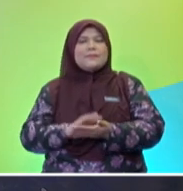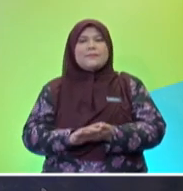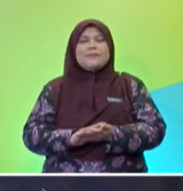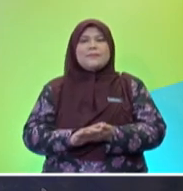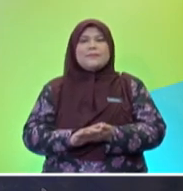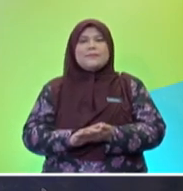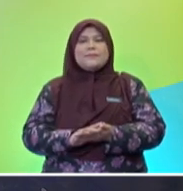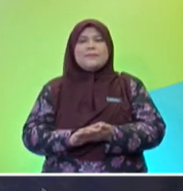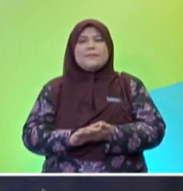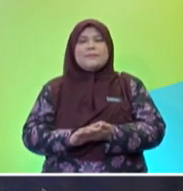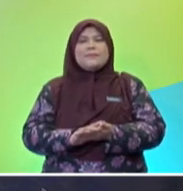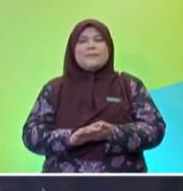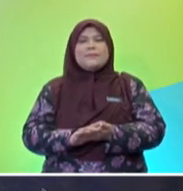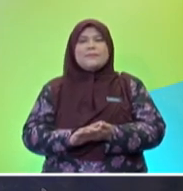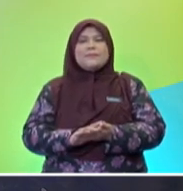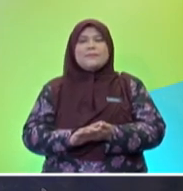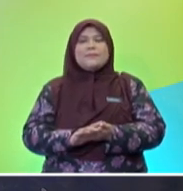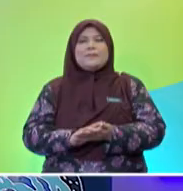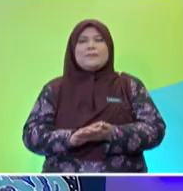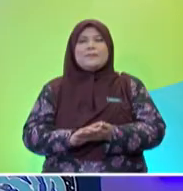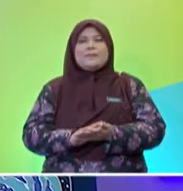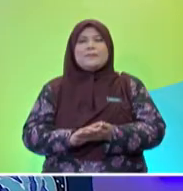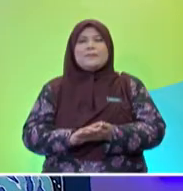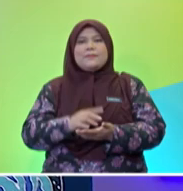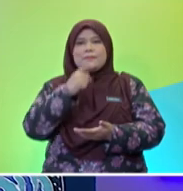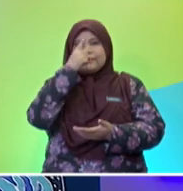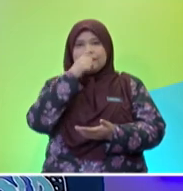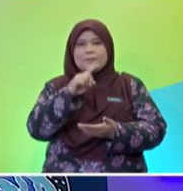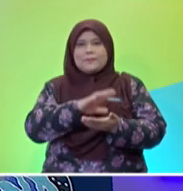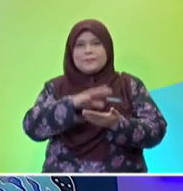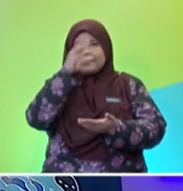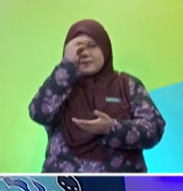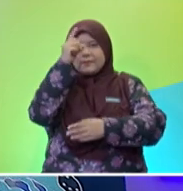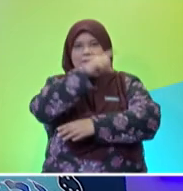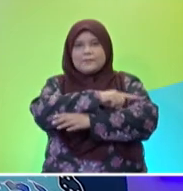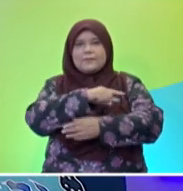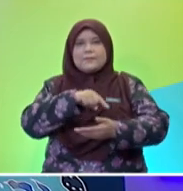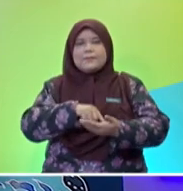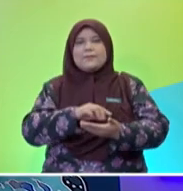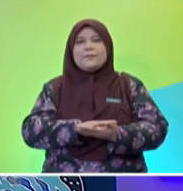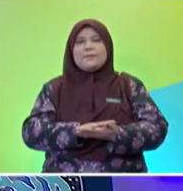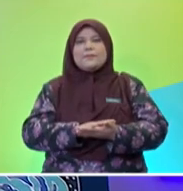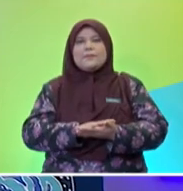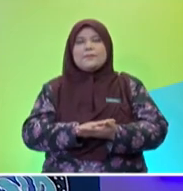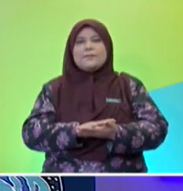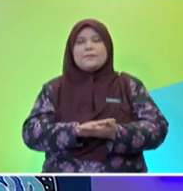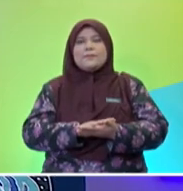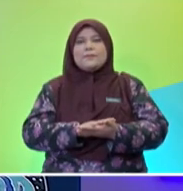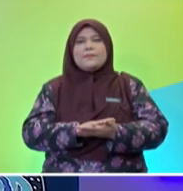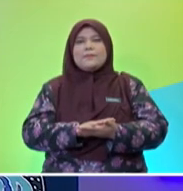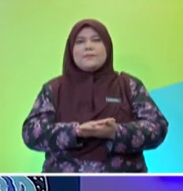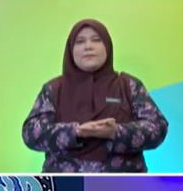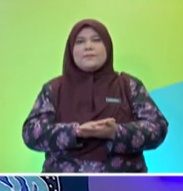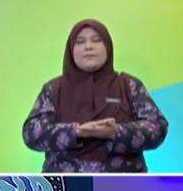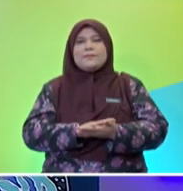yang ingin kita capai pada hari ini Oke untuk pembelajaran yang akan kita belajar untuk hari ini adalah tunjang